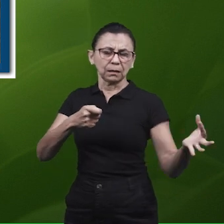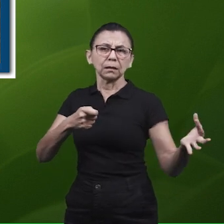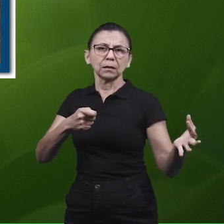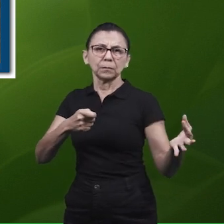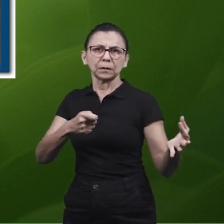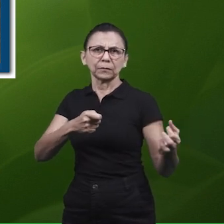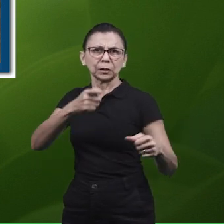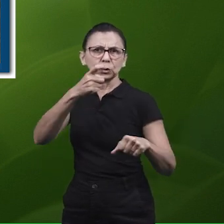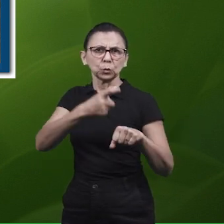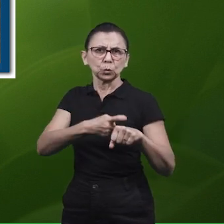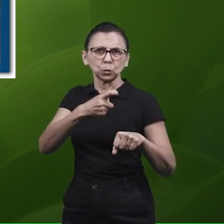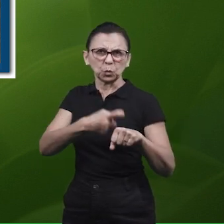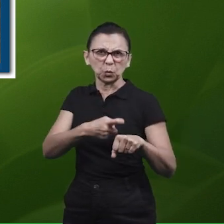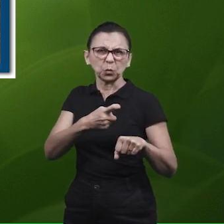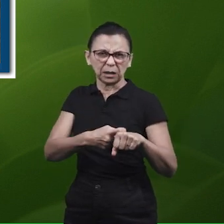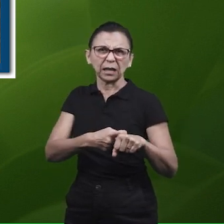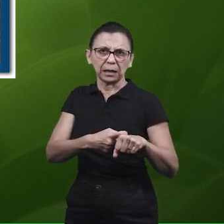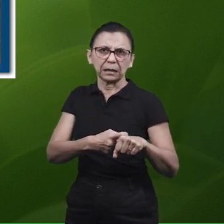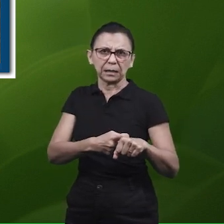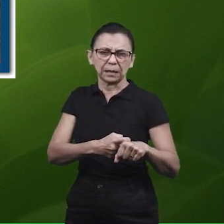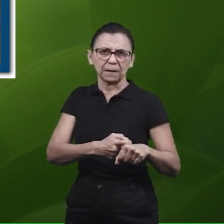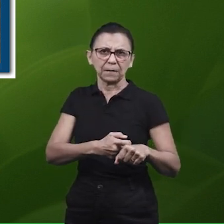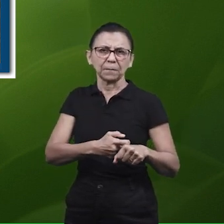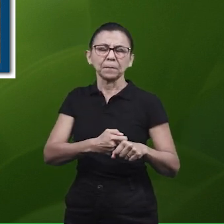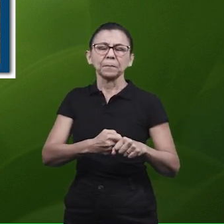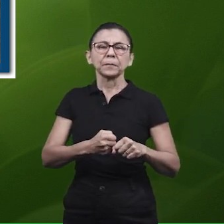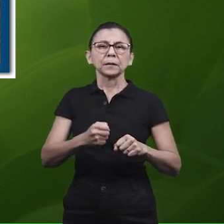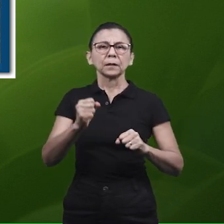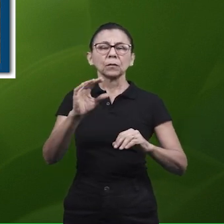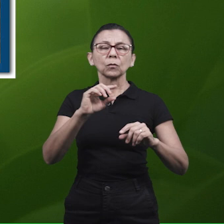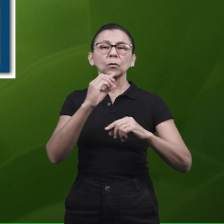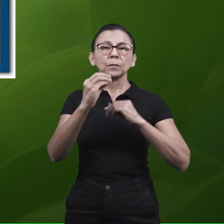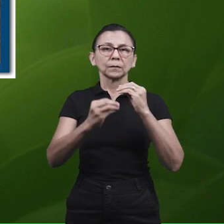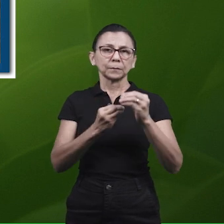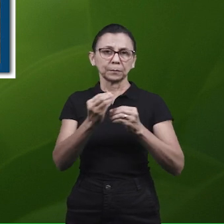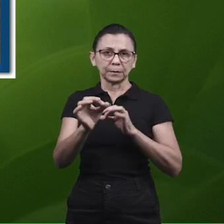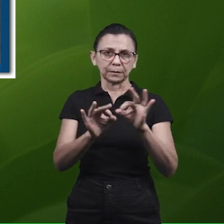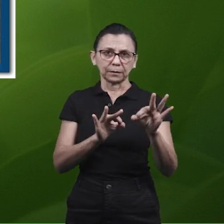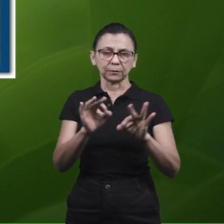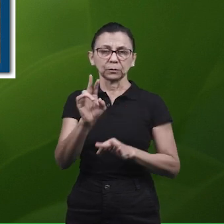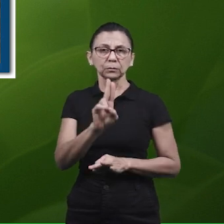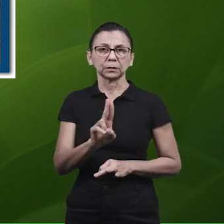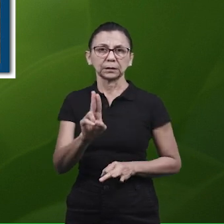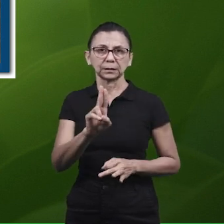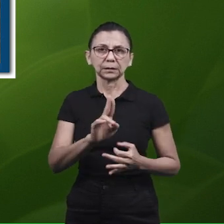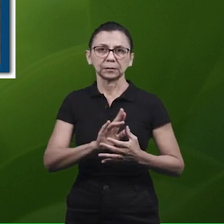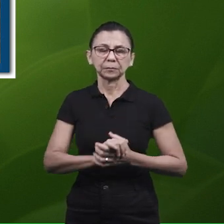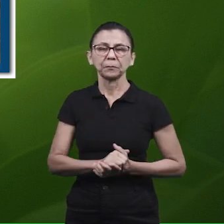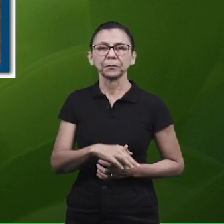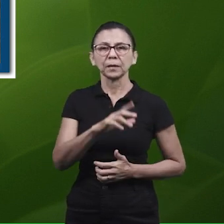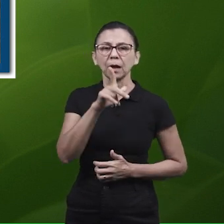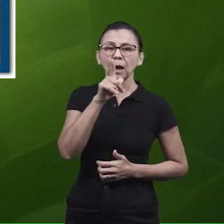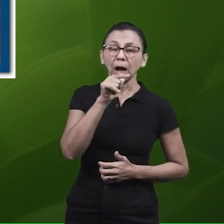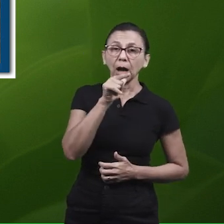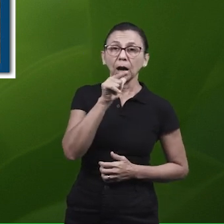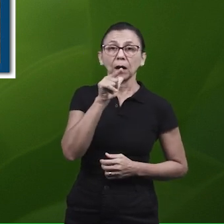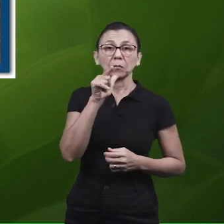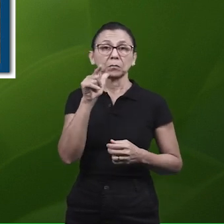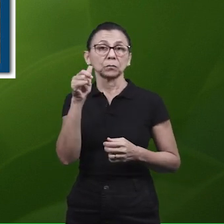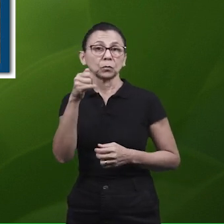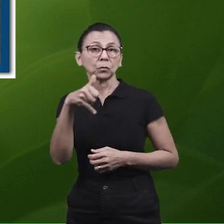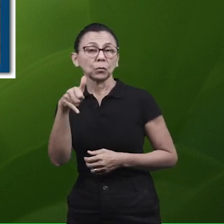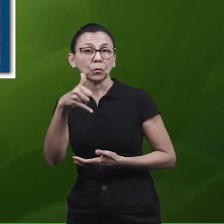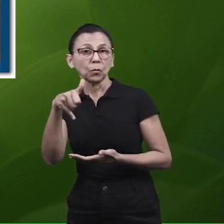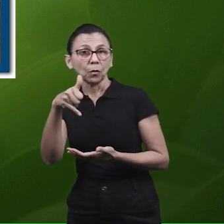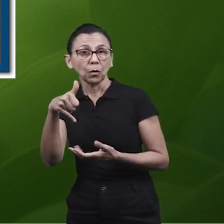d'un processus de choc thermique pour finaliser le processus afin que le tranchant soit dur, résistant et que la température puisse